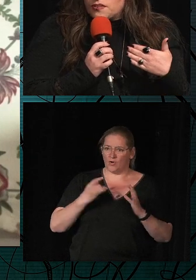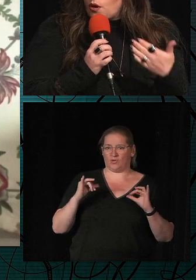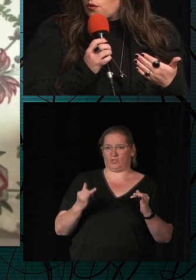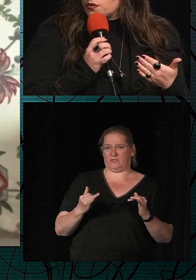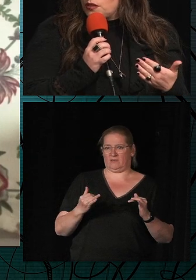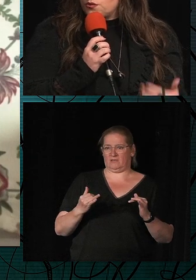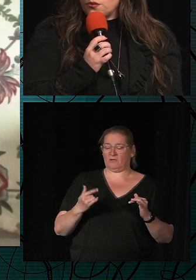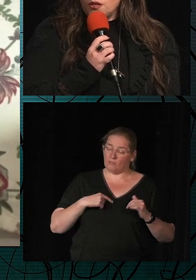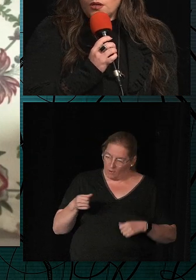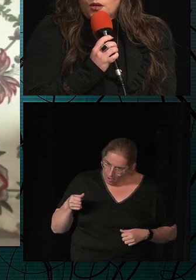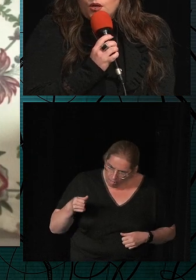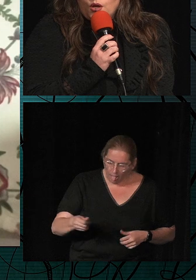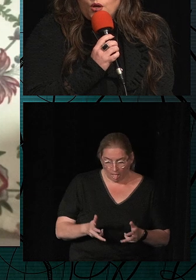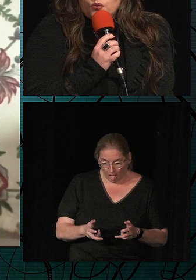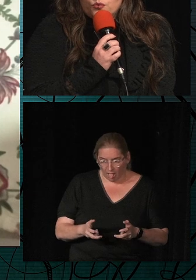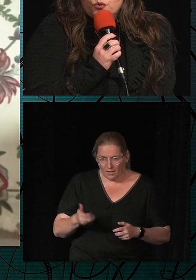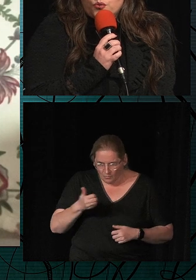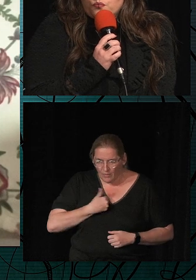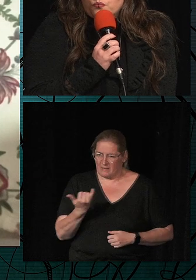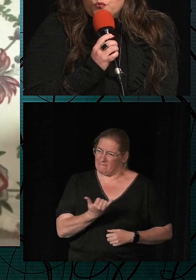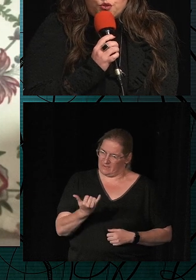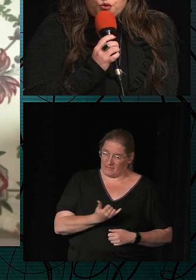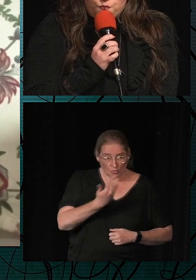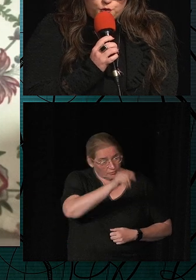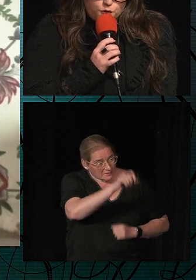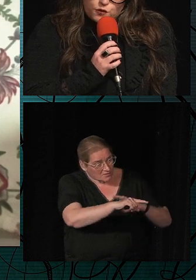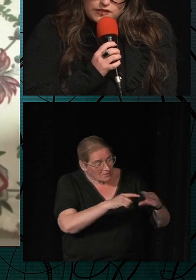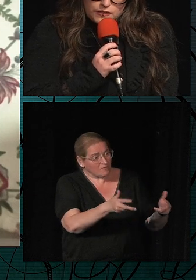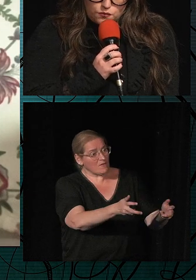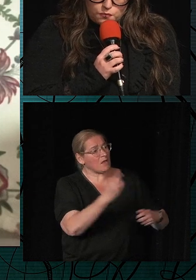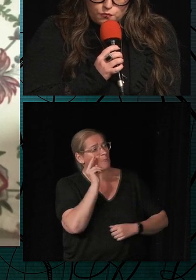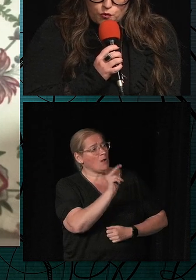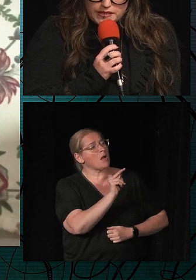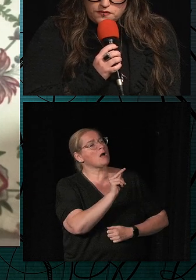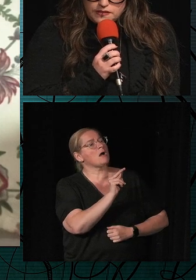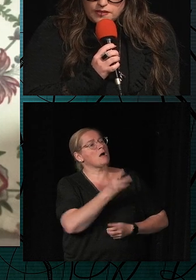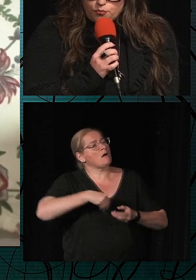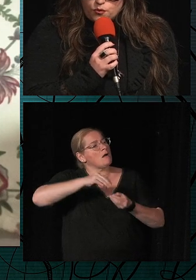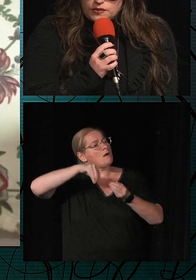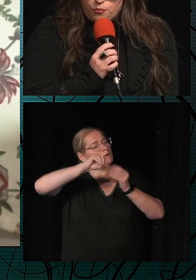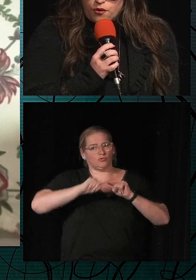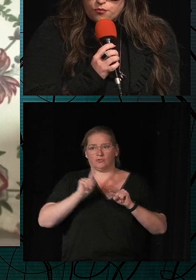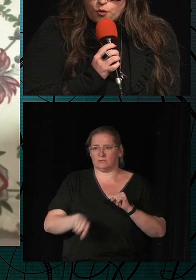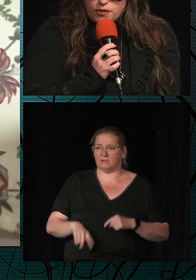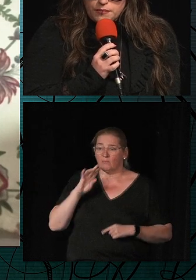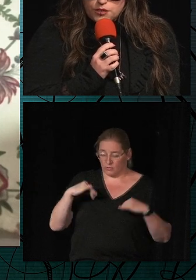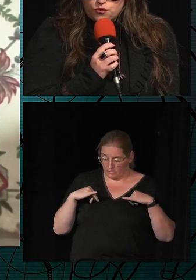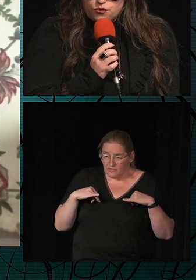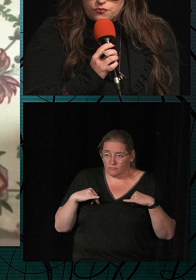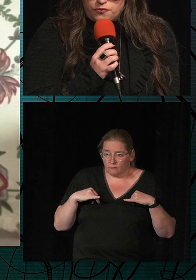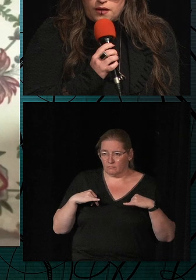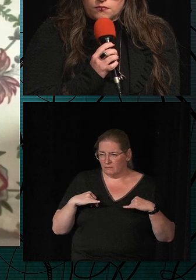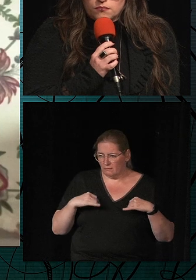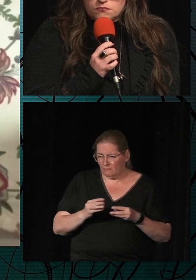avoir forcément à relancer le jeu donc je je pense que cette question de passivité c'est un peu c'est un peu un faux problème et